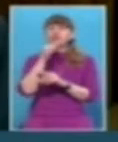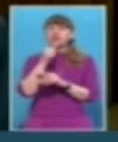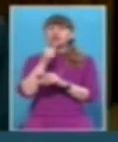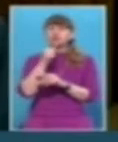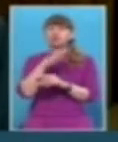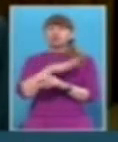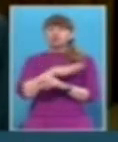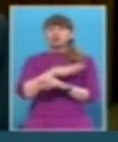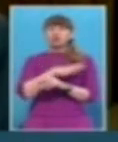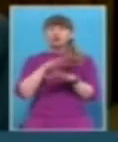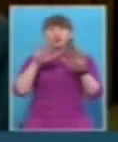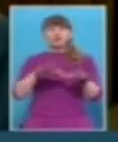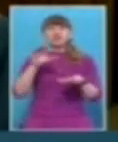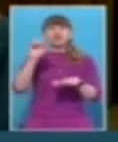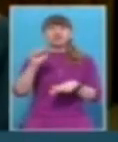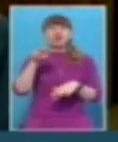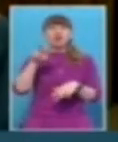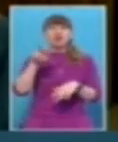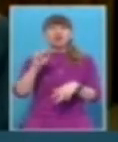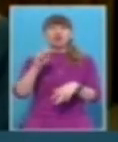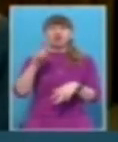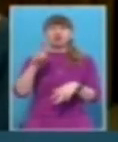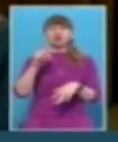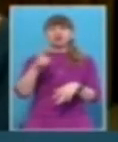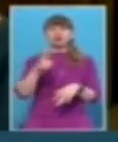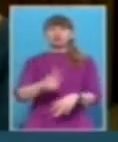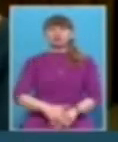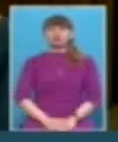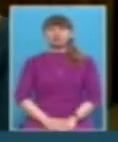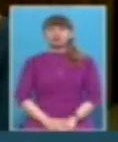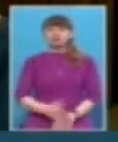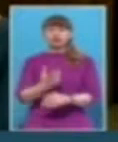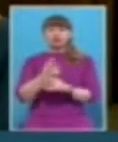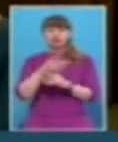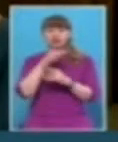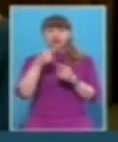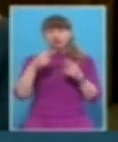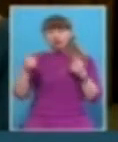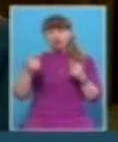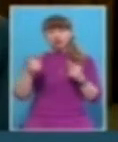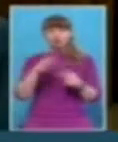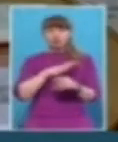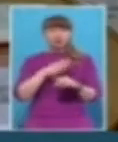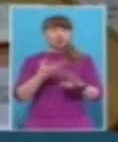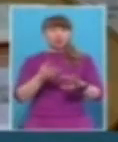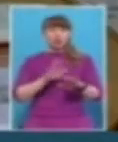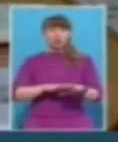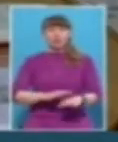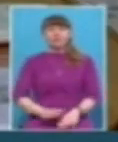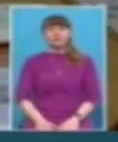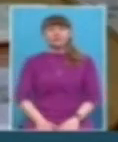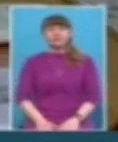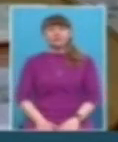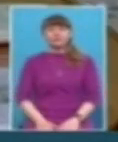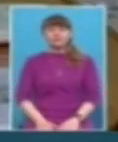на саланге. Вот. И как там было, об этом в этом коротком интервью не расскажешь. Но было тяжело. Всего для